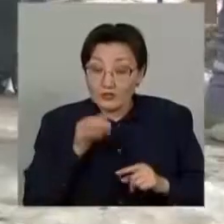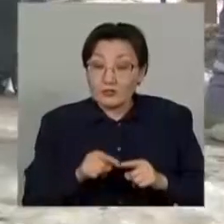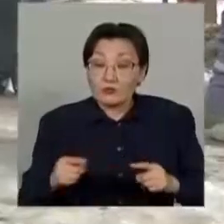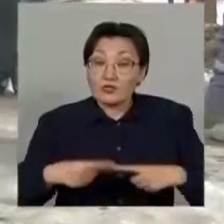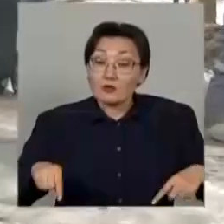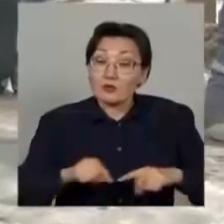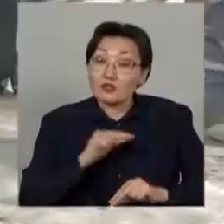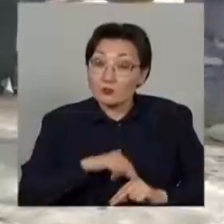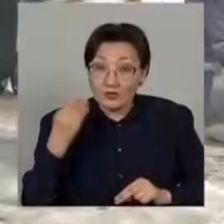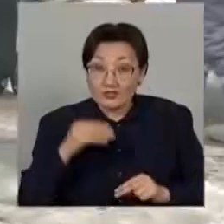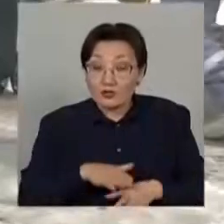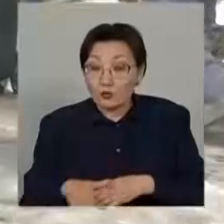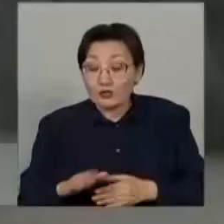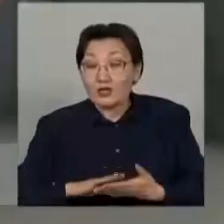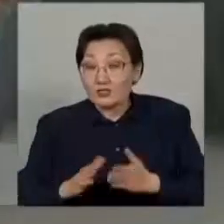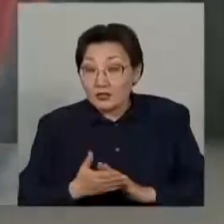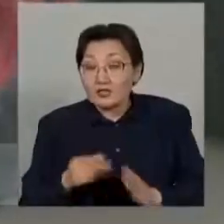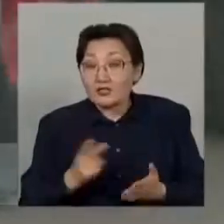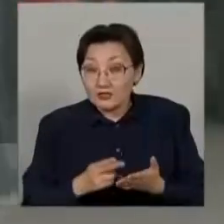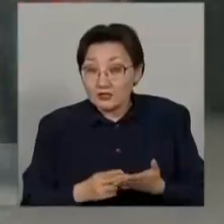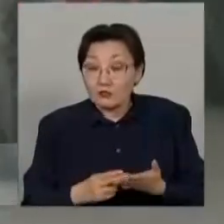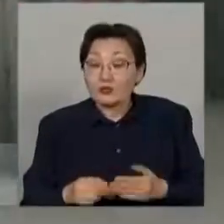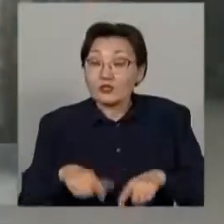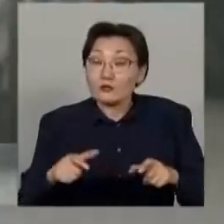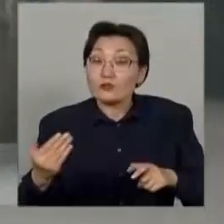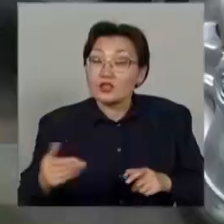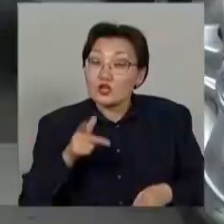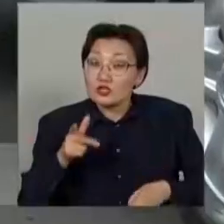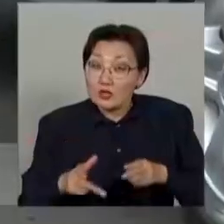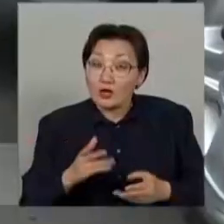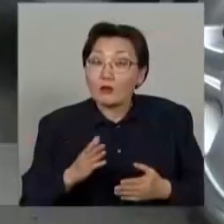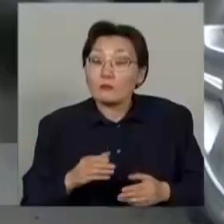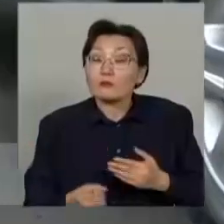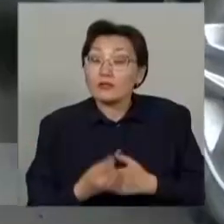компания жұмысты сапалы істей алатынын дәлелдеуі тиіс. Тұрғындар тарапынан шағым болса,